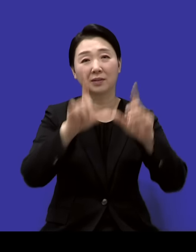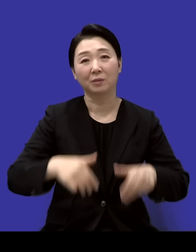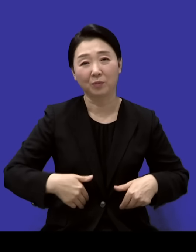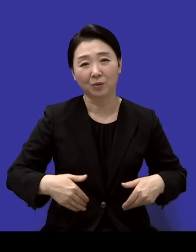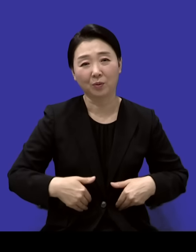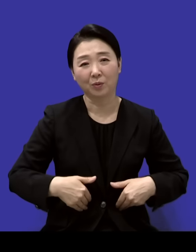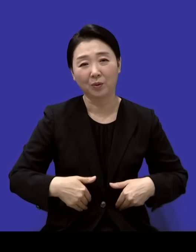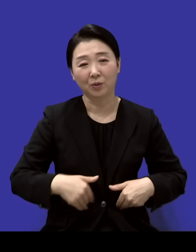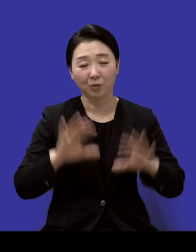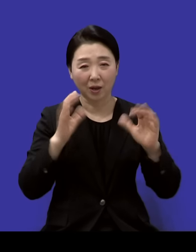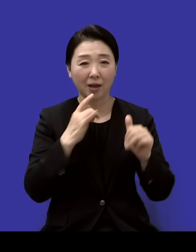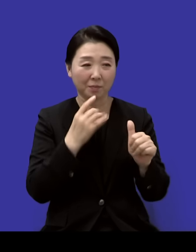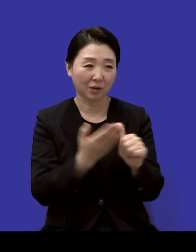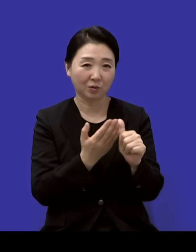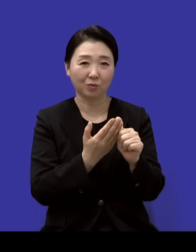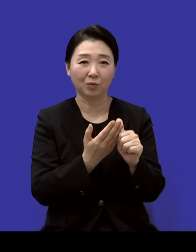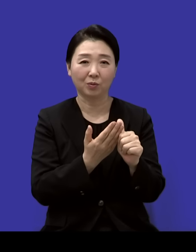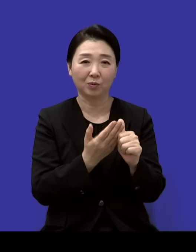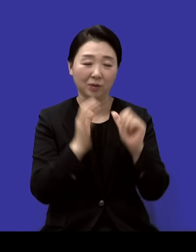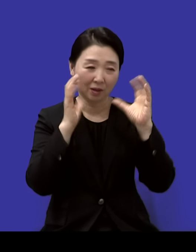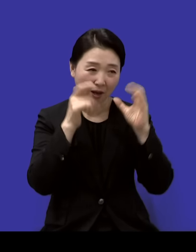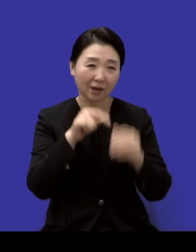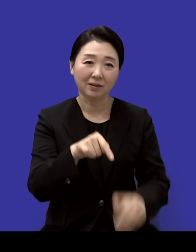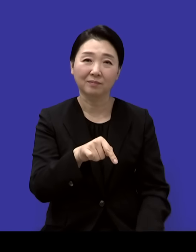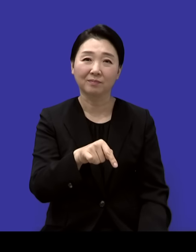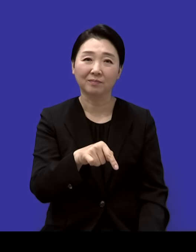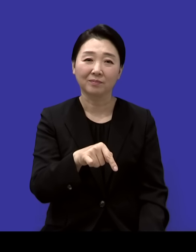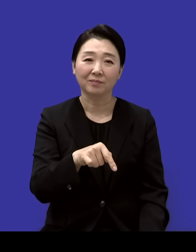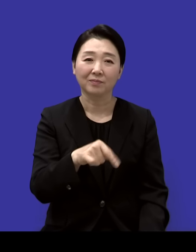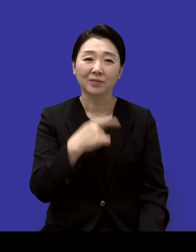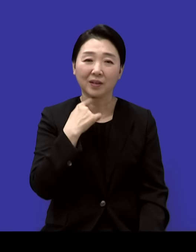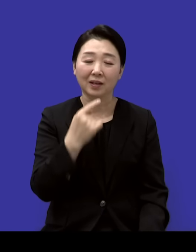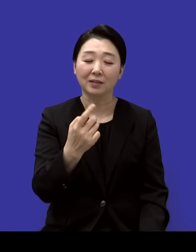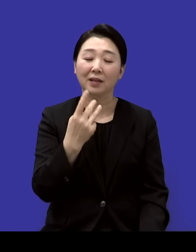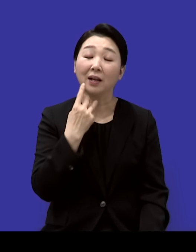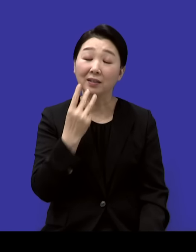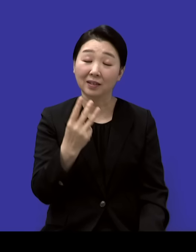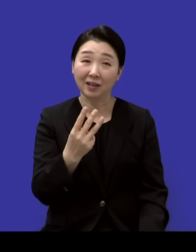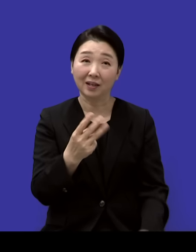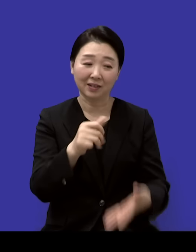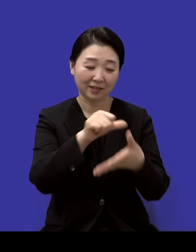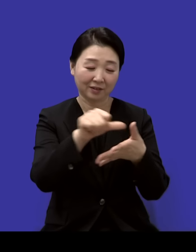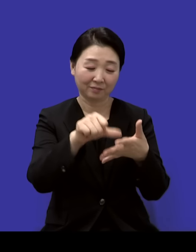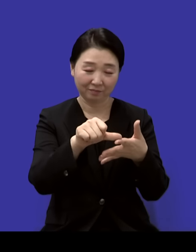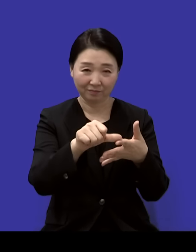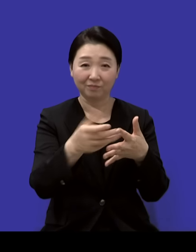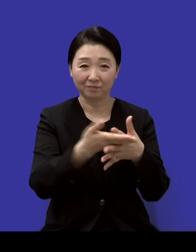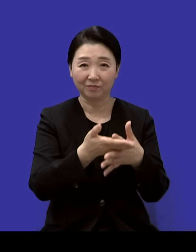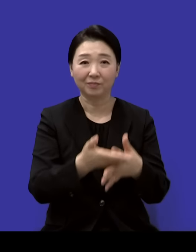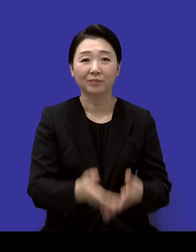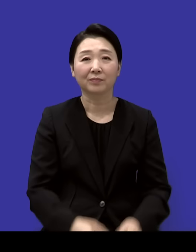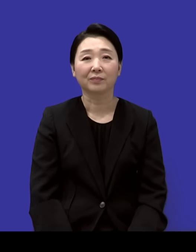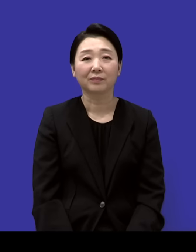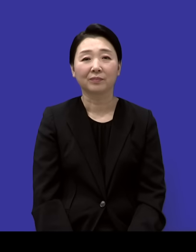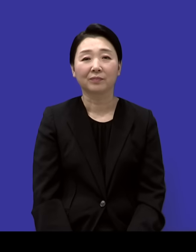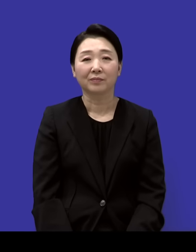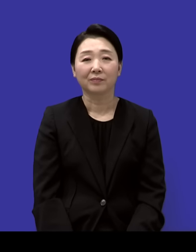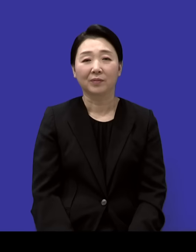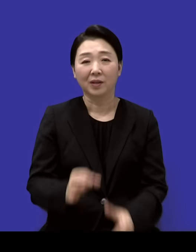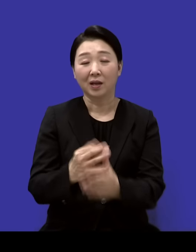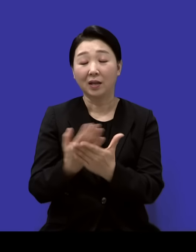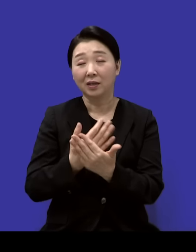없이 아이만 키우면서 아이가 그때 1살, 3살 두 남자아이였는데 네. 사실 안양에서